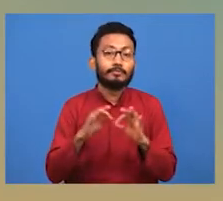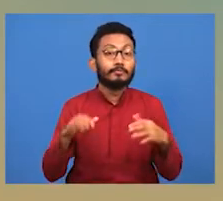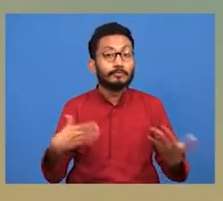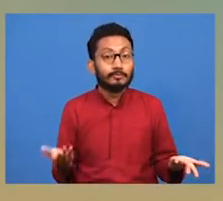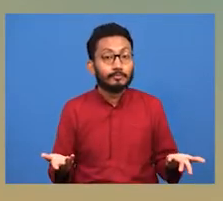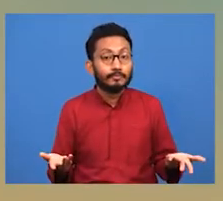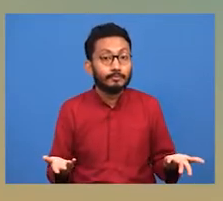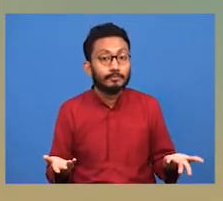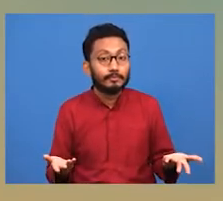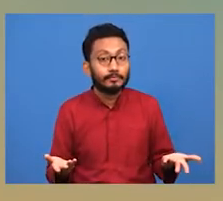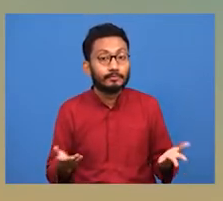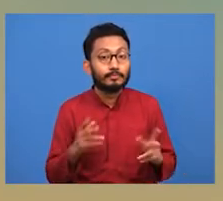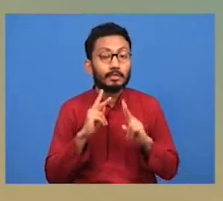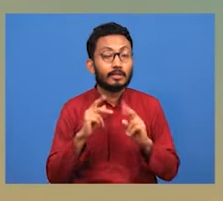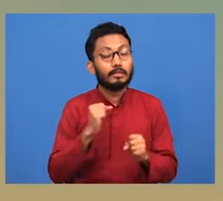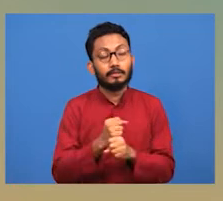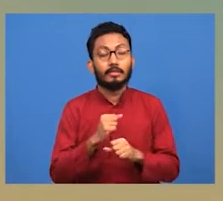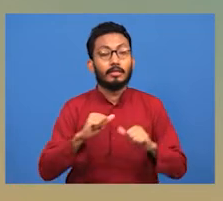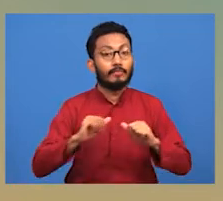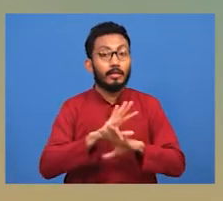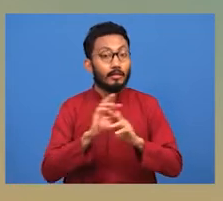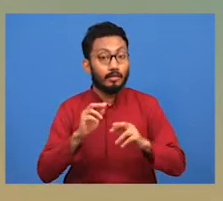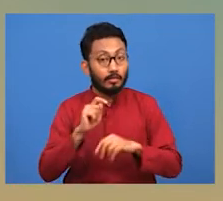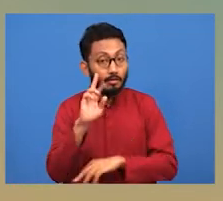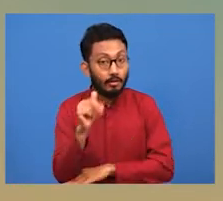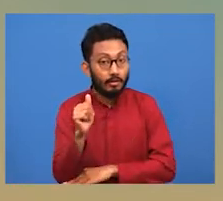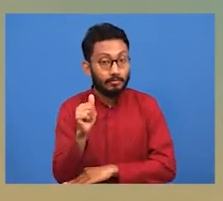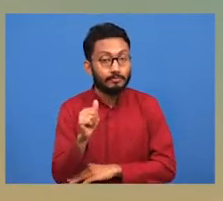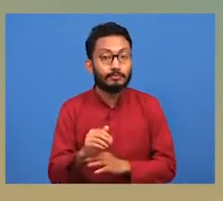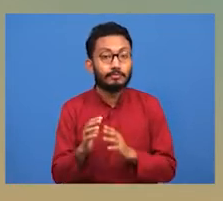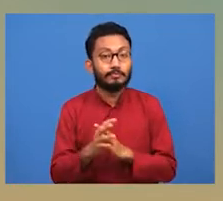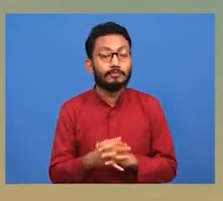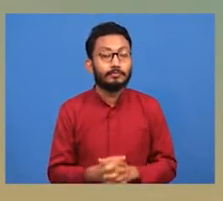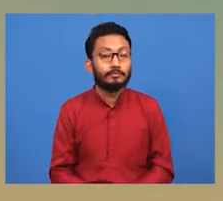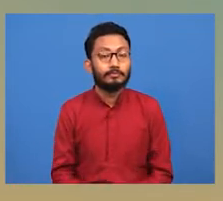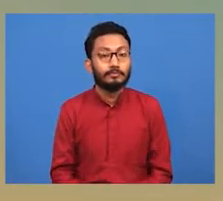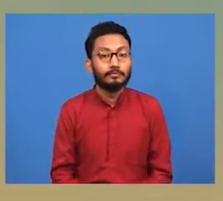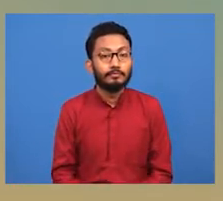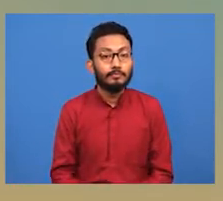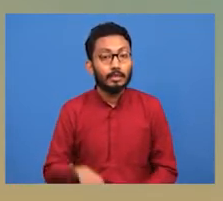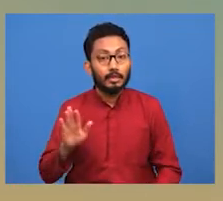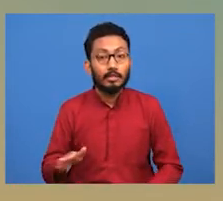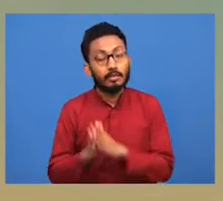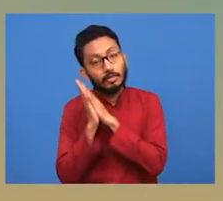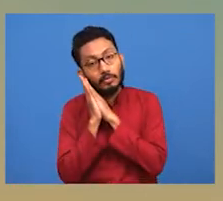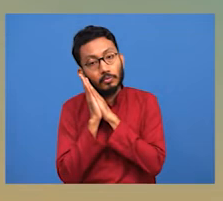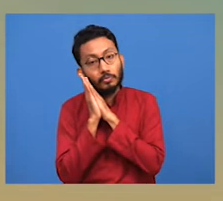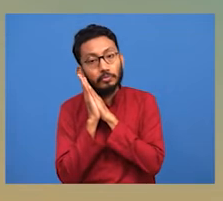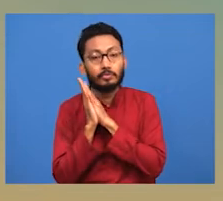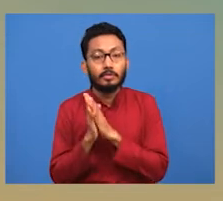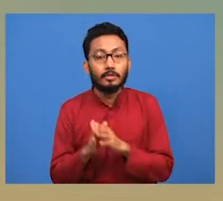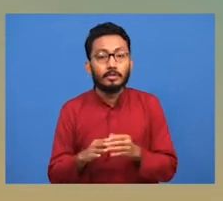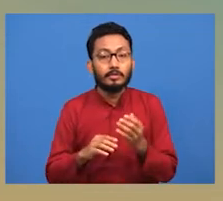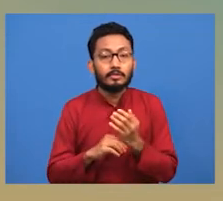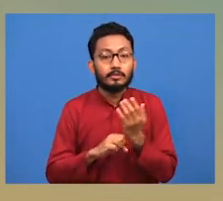kerja aktif tak transitif tidur. Contoh ayatnya, adik tidur sejak